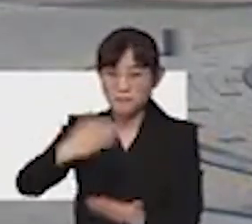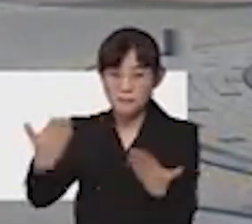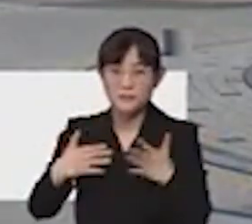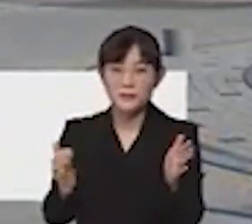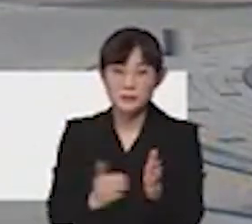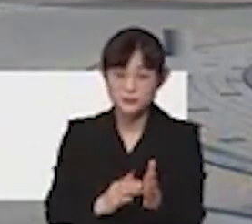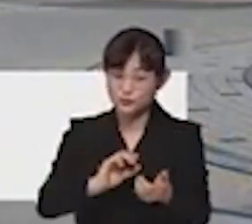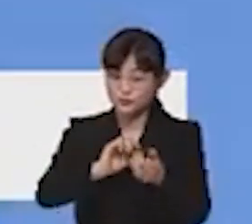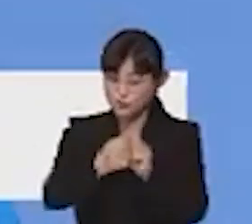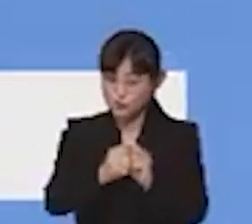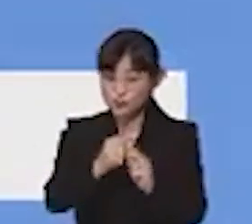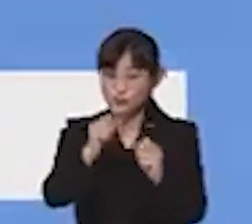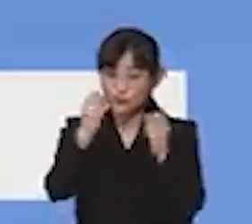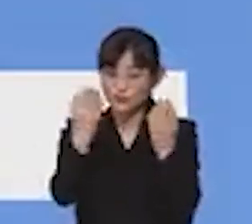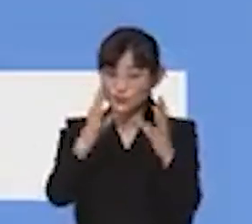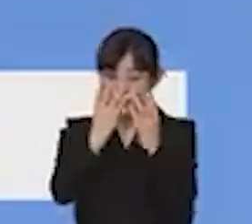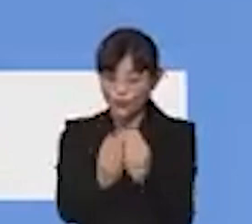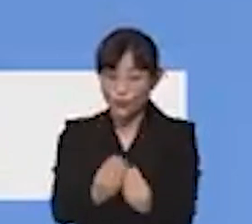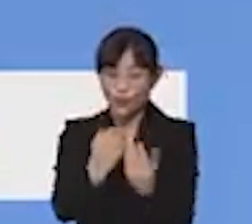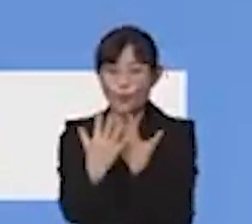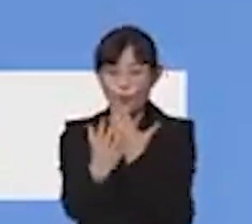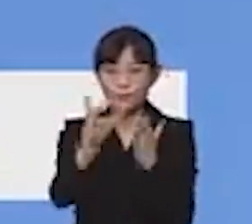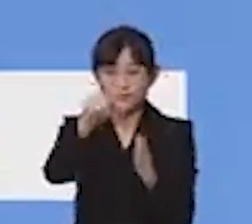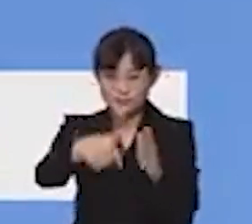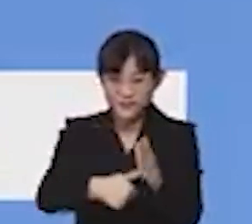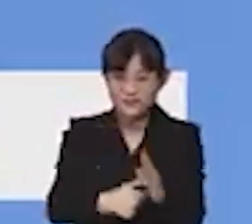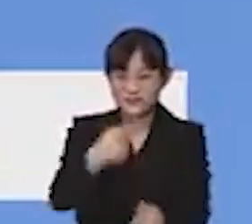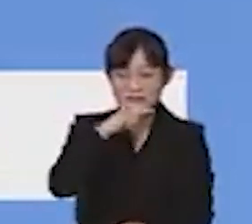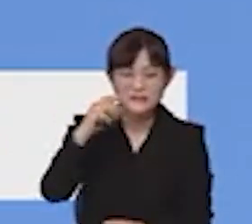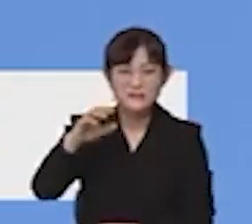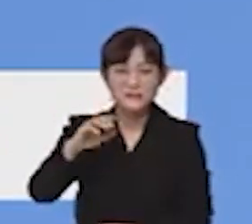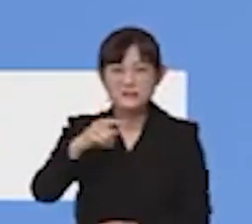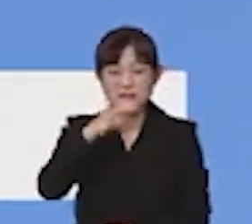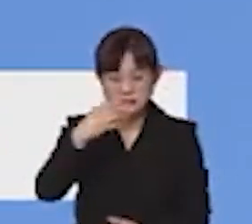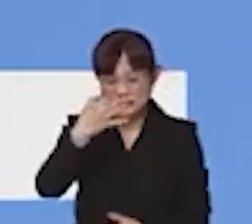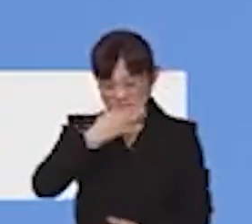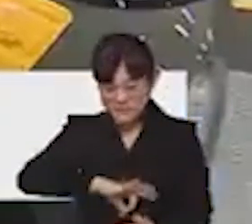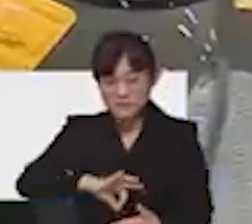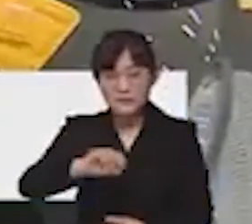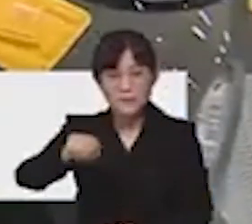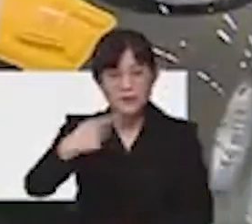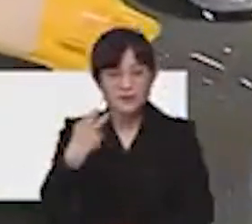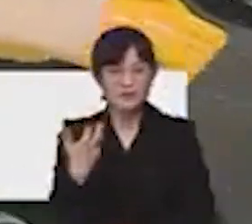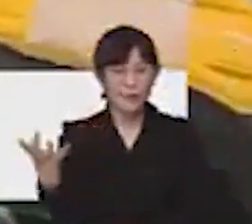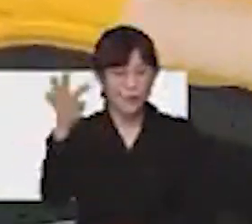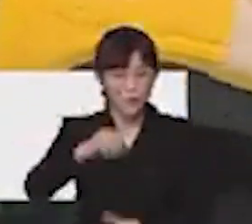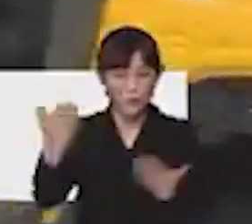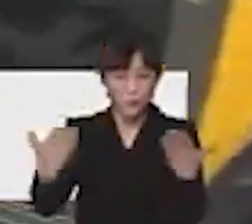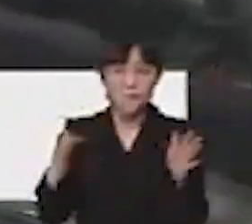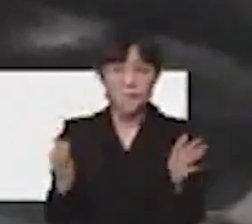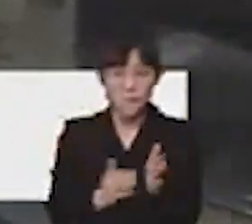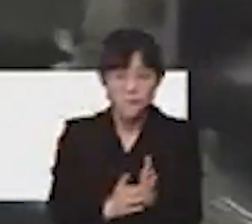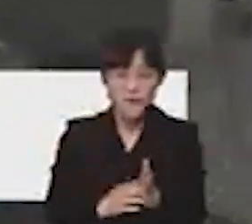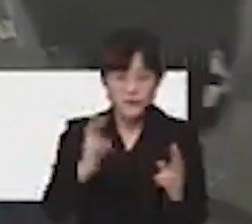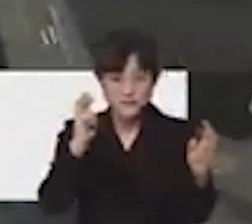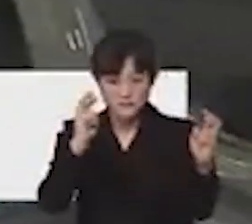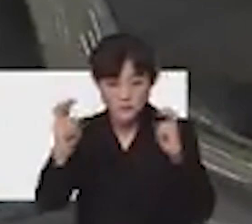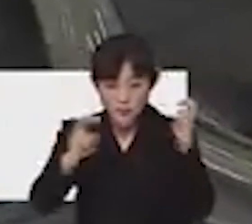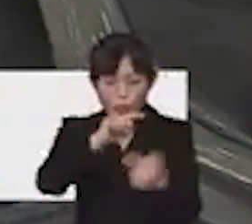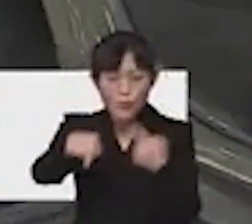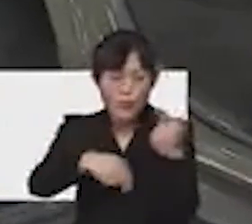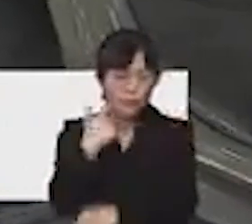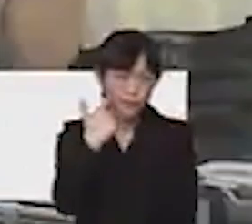갖고 지난해 캐스퍼 5만 대를 생산해 당기 순이익 129억 원을 기록했다고 보고하고 기업의 지속 가능성을